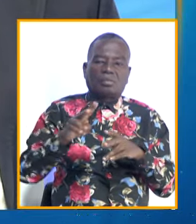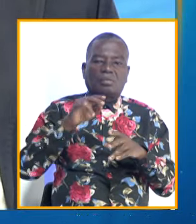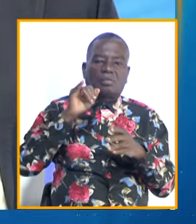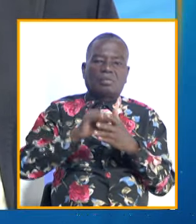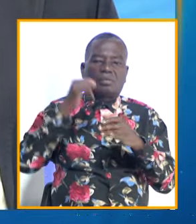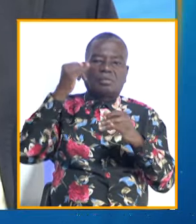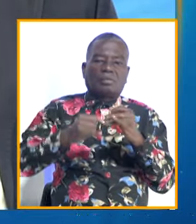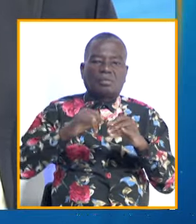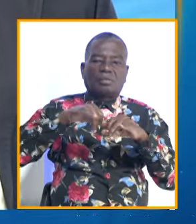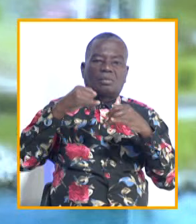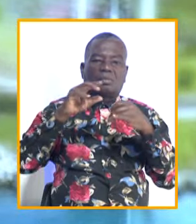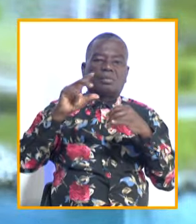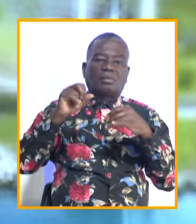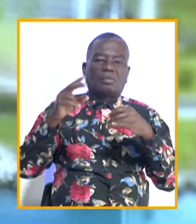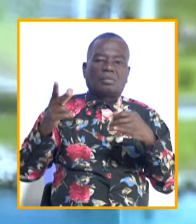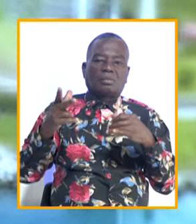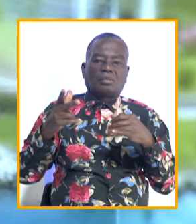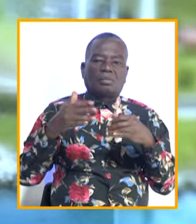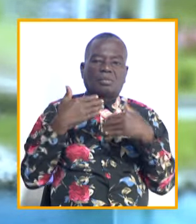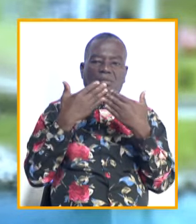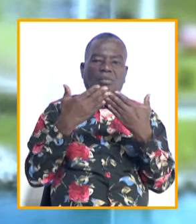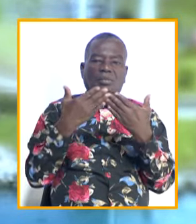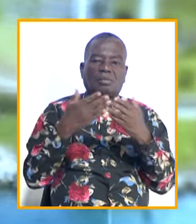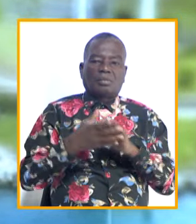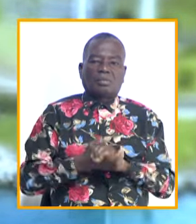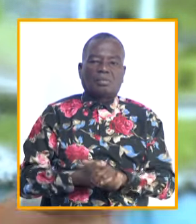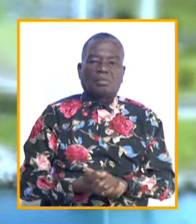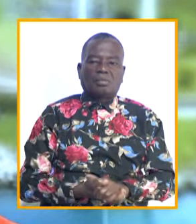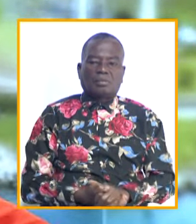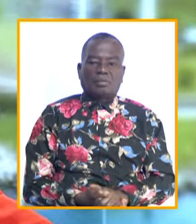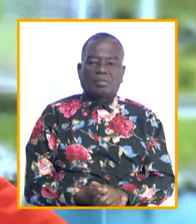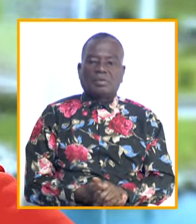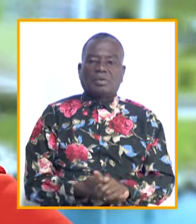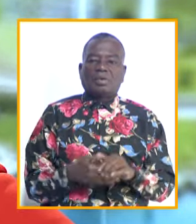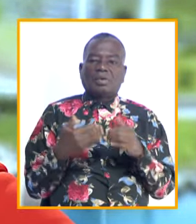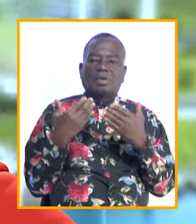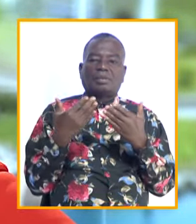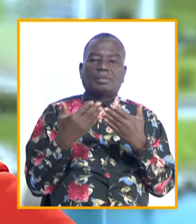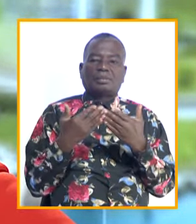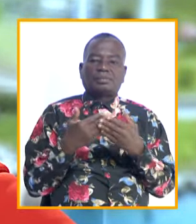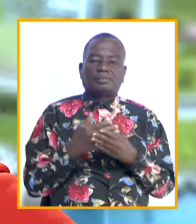également la fin de ce 13h. Merci de nous avoir suivis. Retrouvez le démarrage des matchs de la Ligue